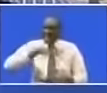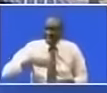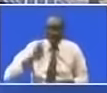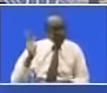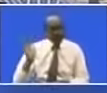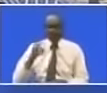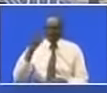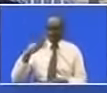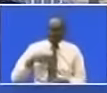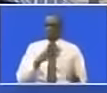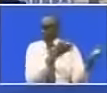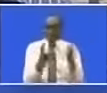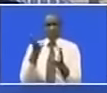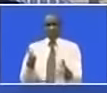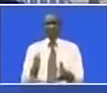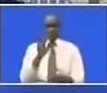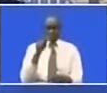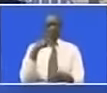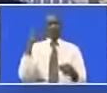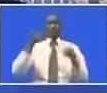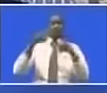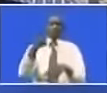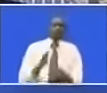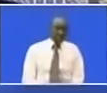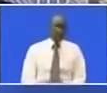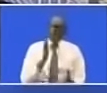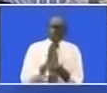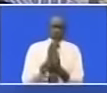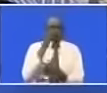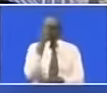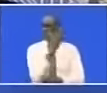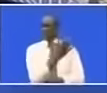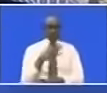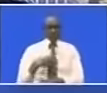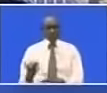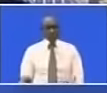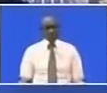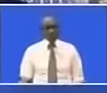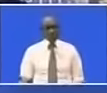Ni watu ambao walioletwa tu wa vikosi kuja kupiga kura ambao hatuwatambui hata mmoja.